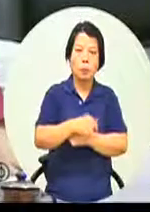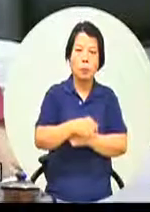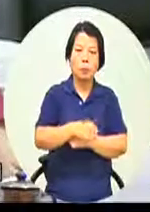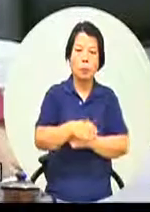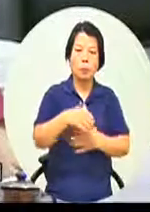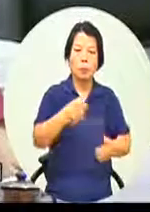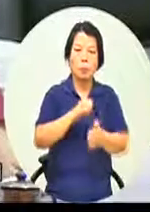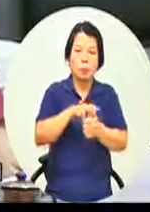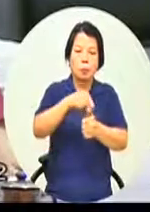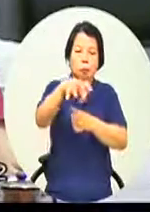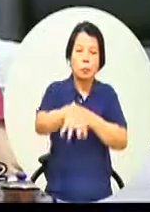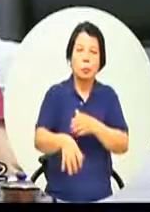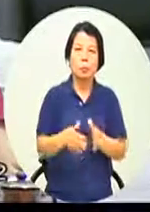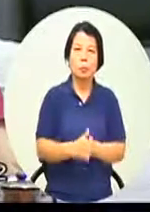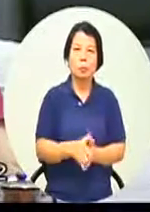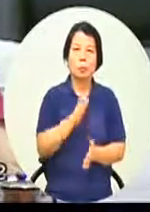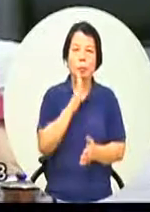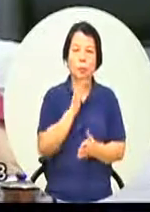议员吗？